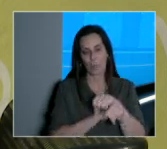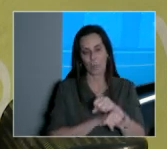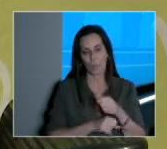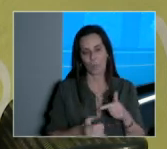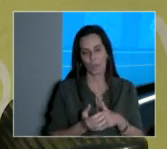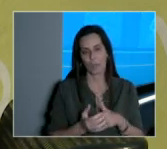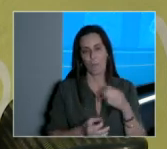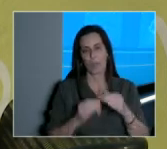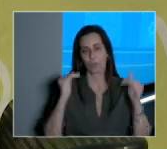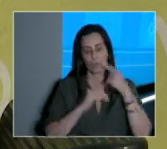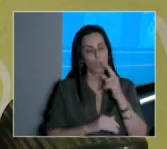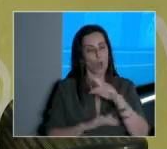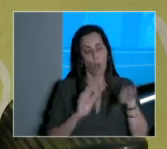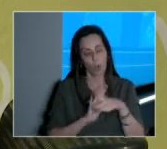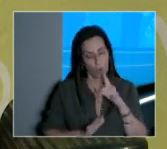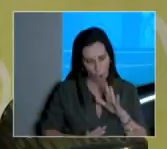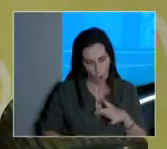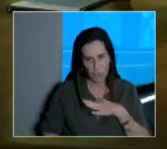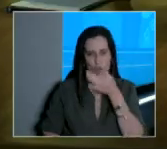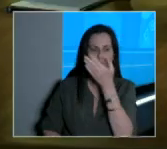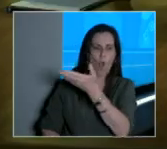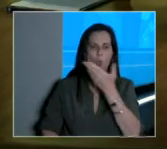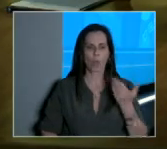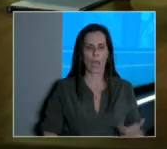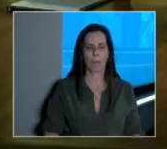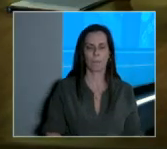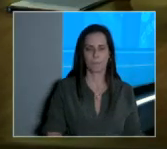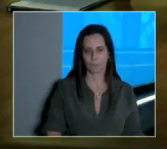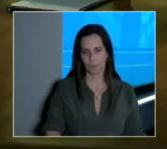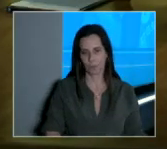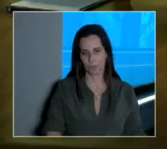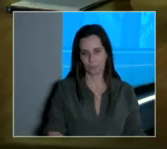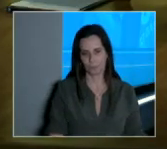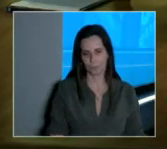כי כשבג"ץ יגיד לו זה לא חוקי, הוא יגיד אני לא שואל אתכם. זאת אומרת שראש הממשלה לא